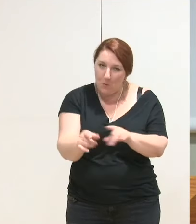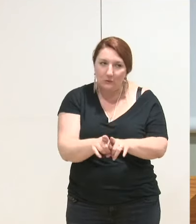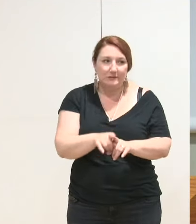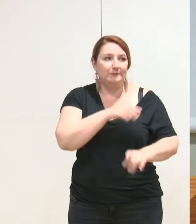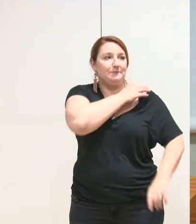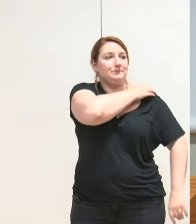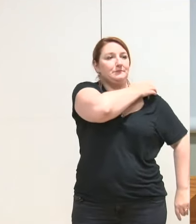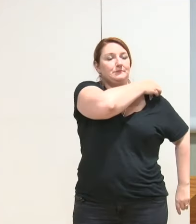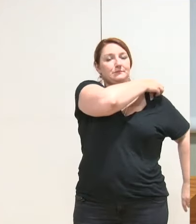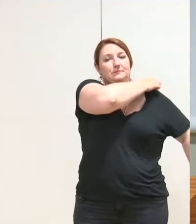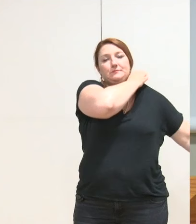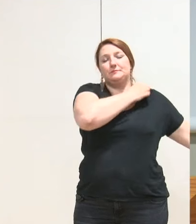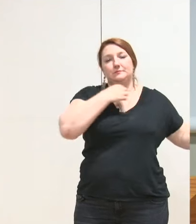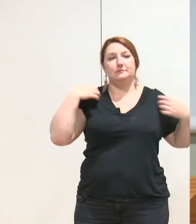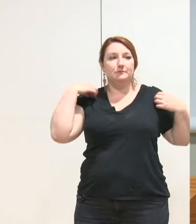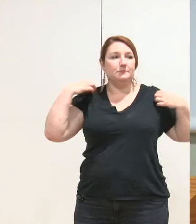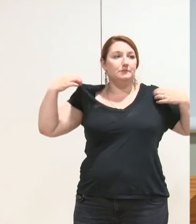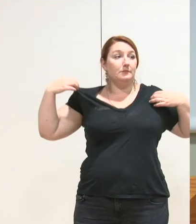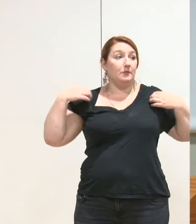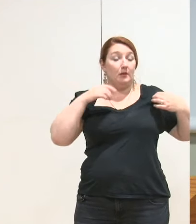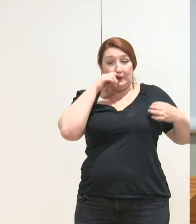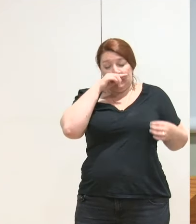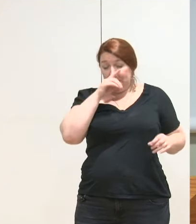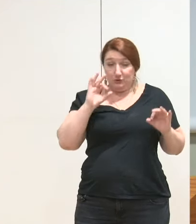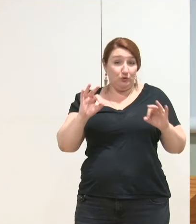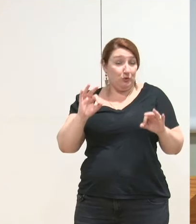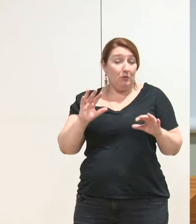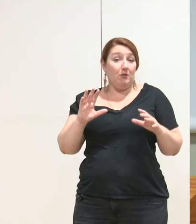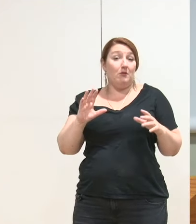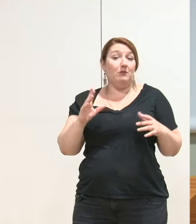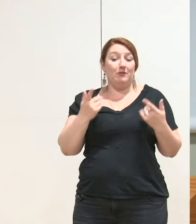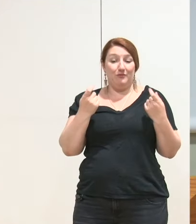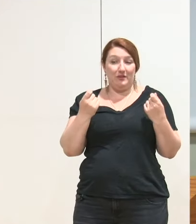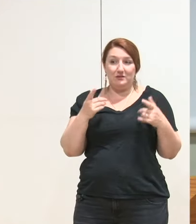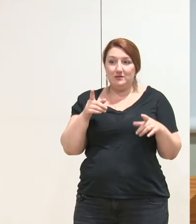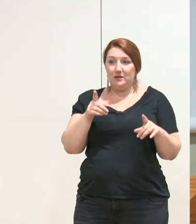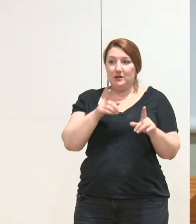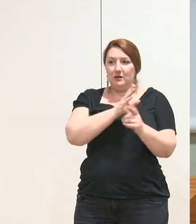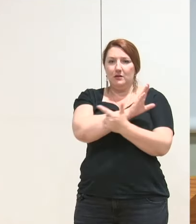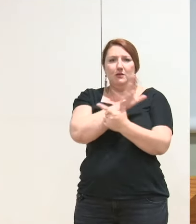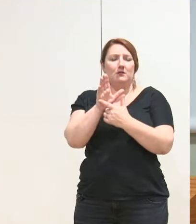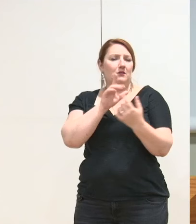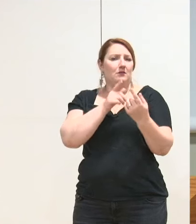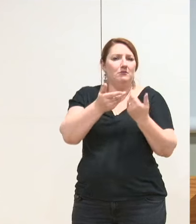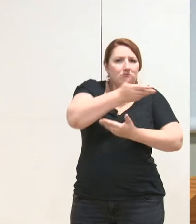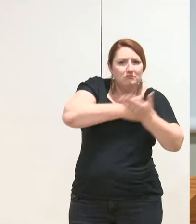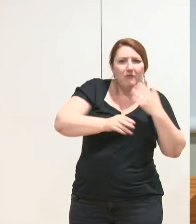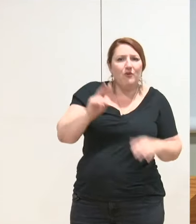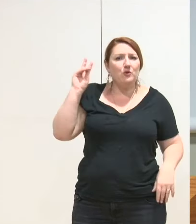se définiront les épures financière on a eu l'occasion d'échanger avec rendo suli et la ministre à ce sujet